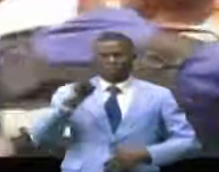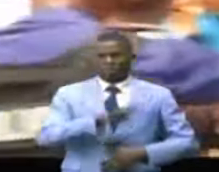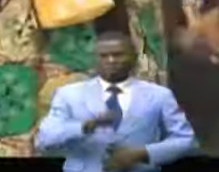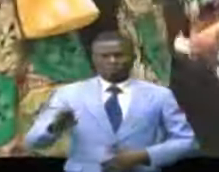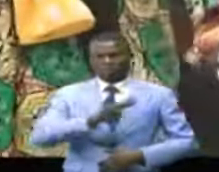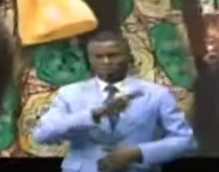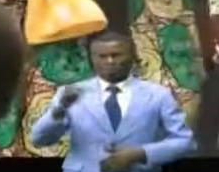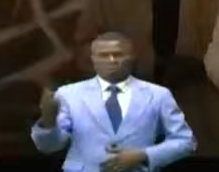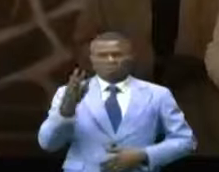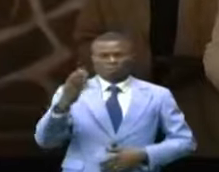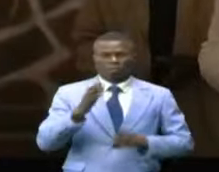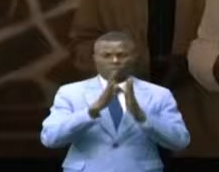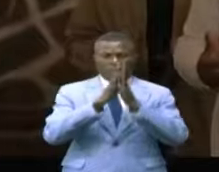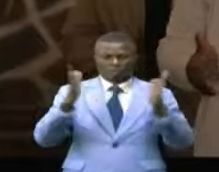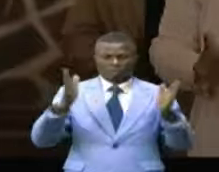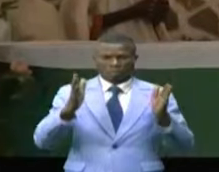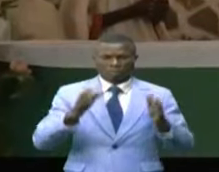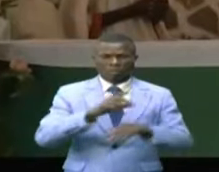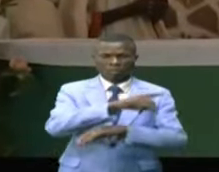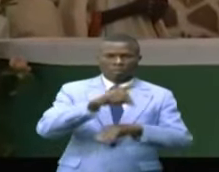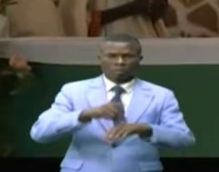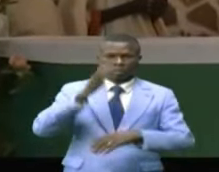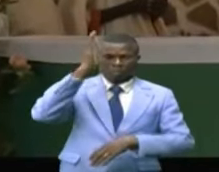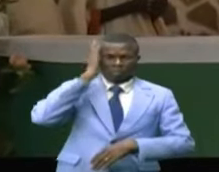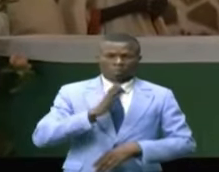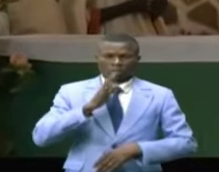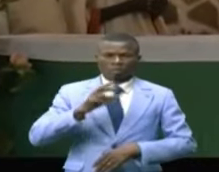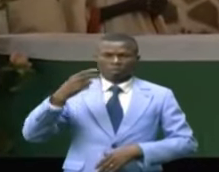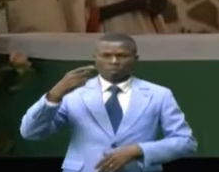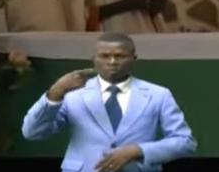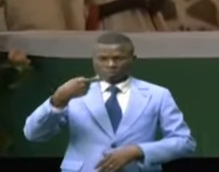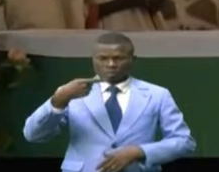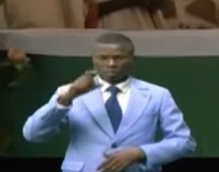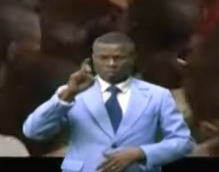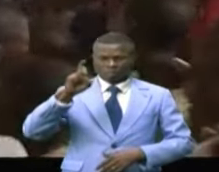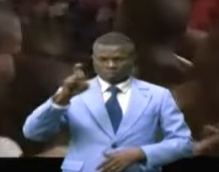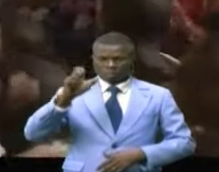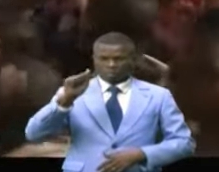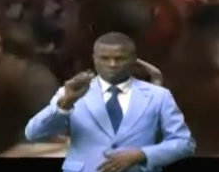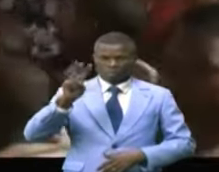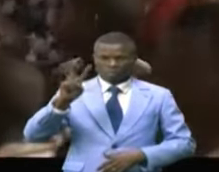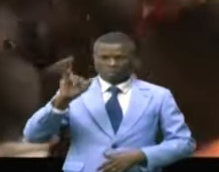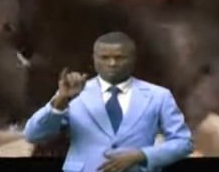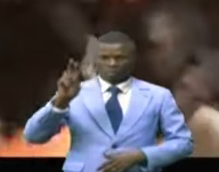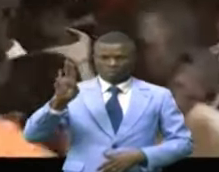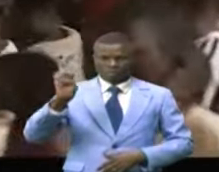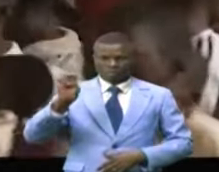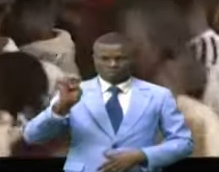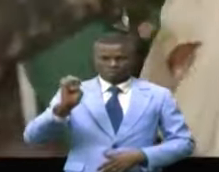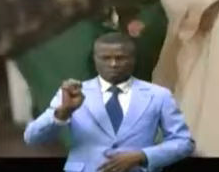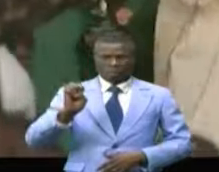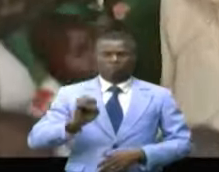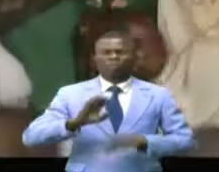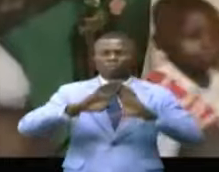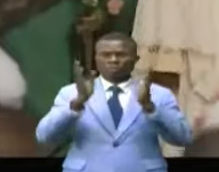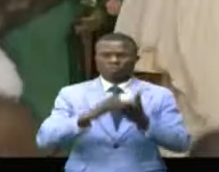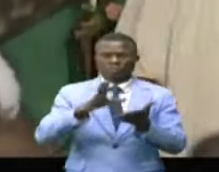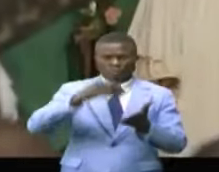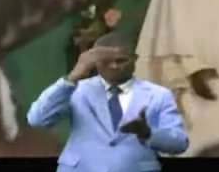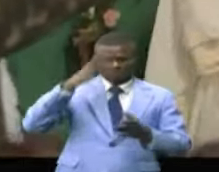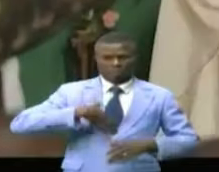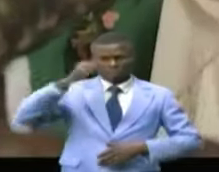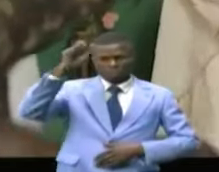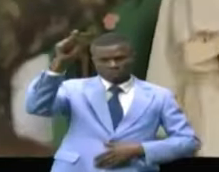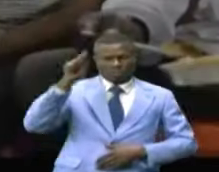été organisée à la paroisse Saint-Xavier de Kenakuna à l'honneur de tous les lauréats de ce